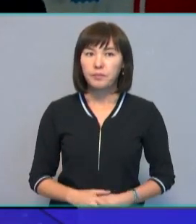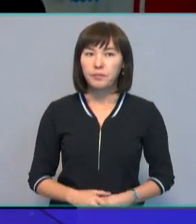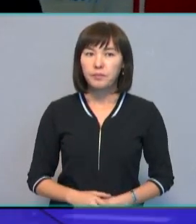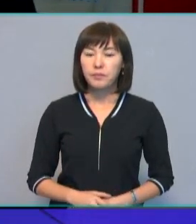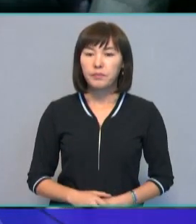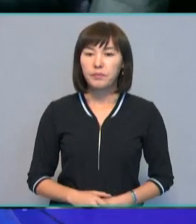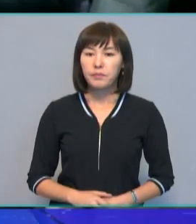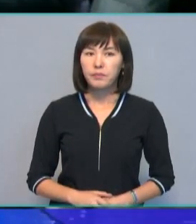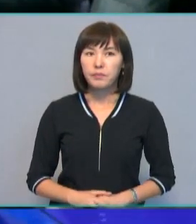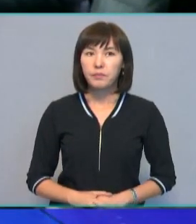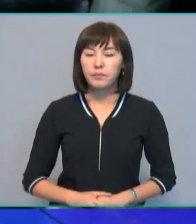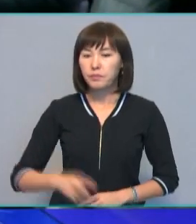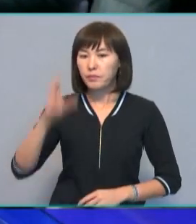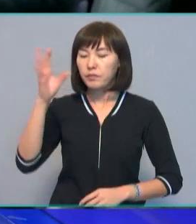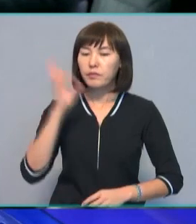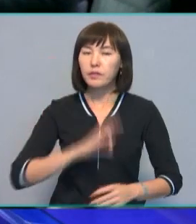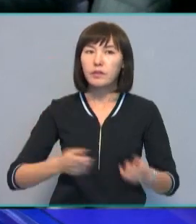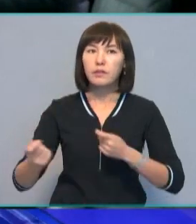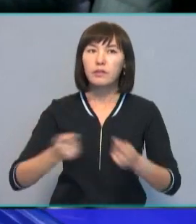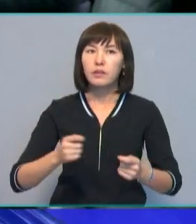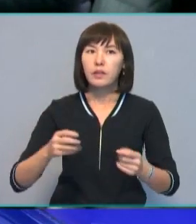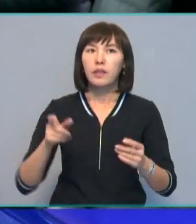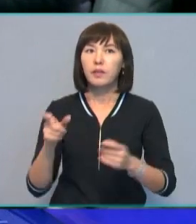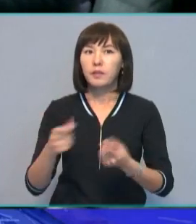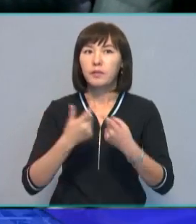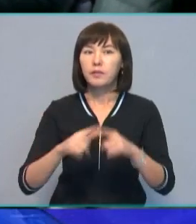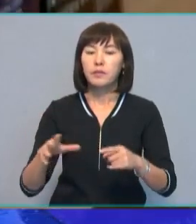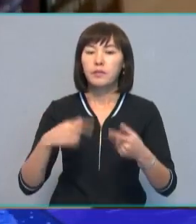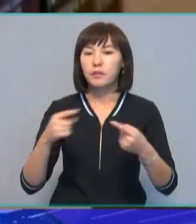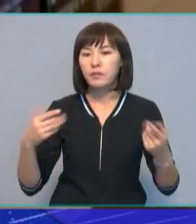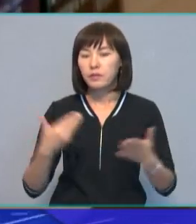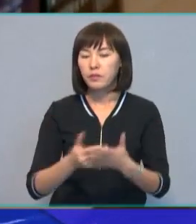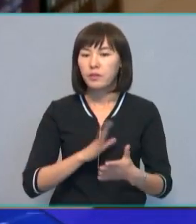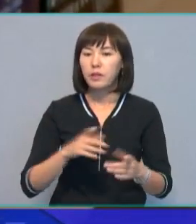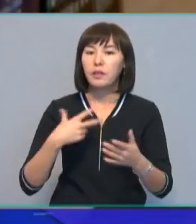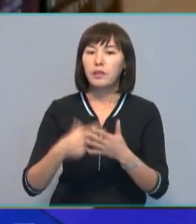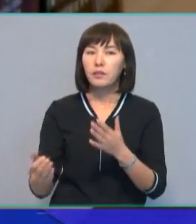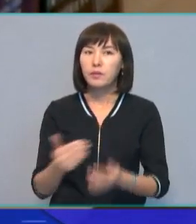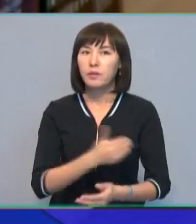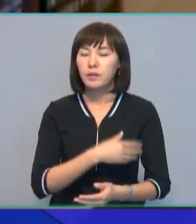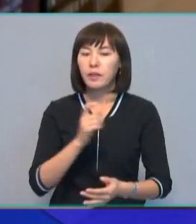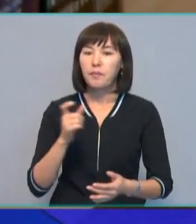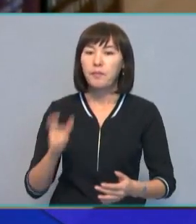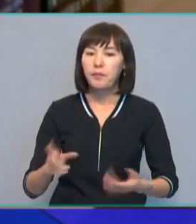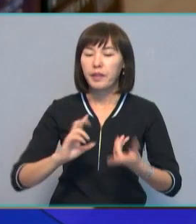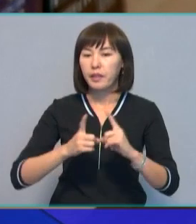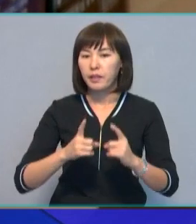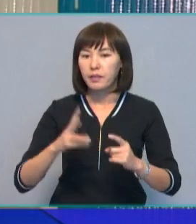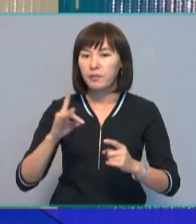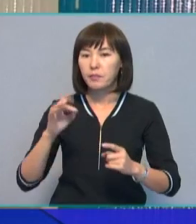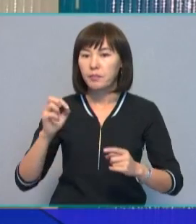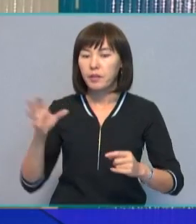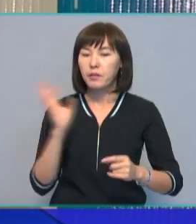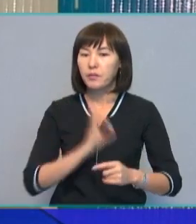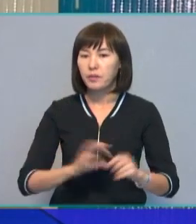бірден неғып кетпейді. Мемлекеттік кірістер департаменті кассалық аппараттардың түрінде ұсынып отыр. Тіпті сатып алғысы келмеген жағдайда балама ретінде смарт